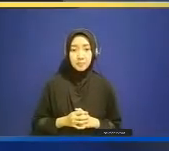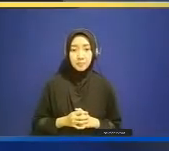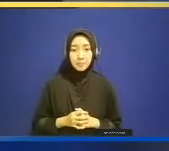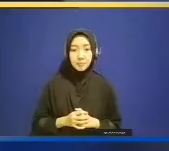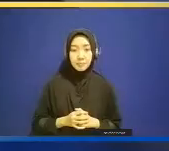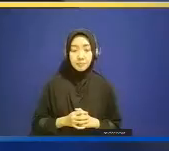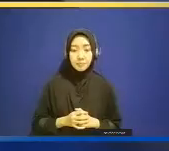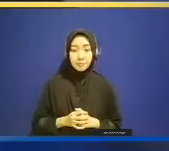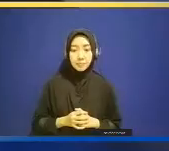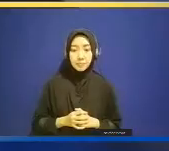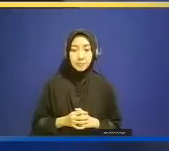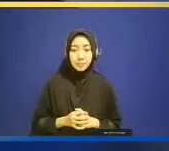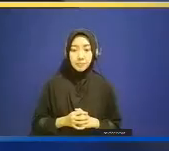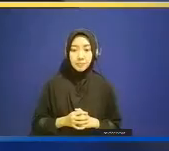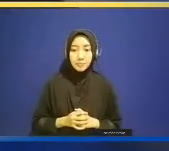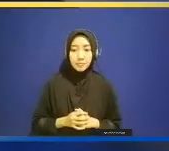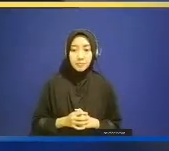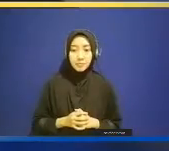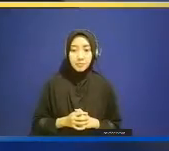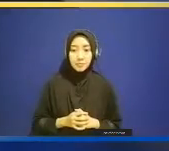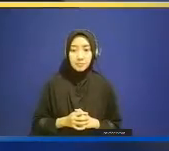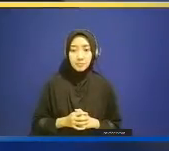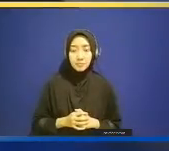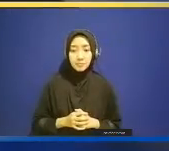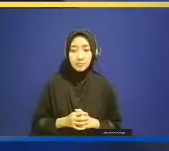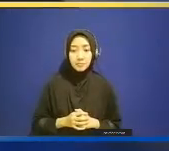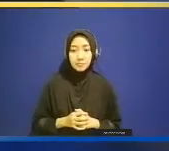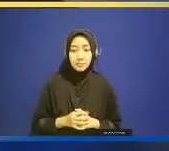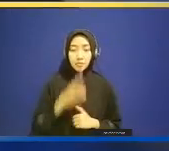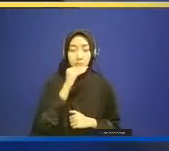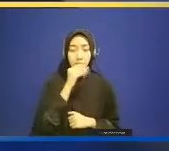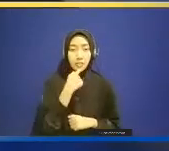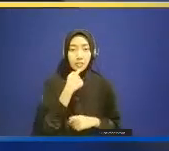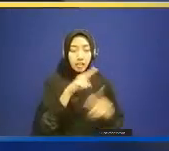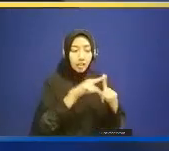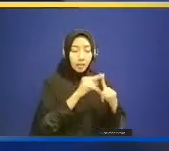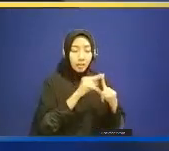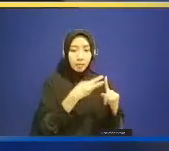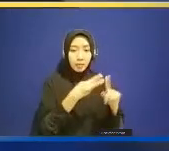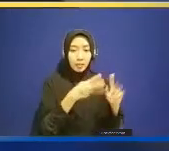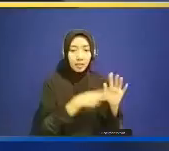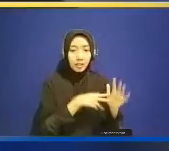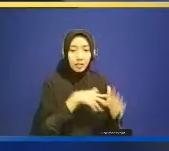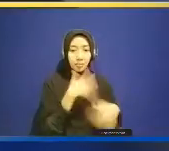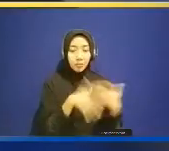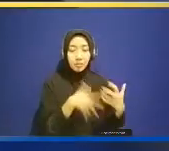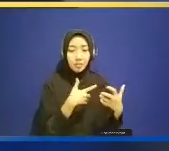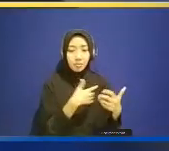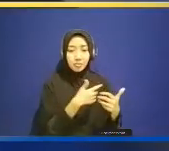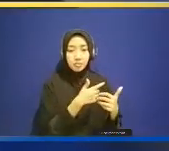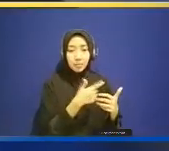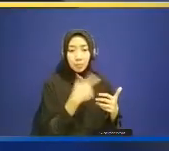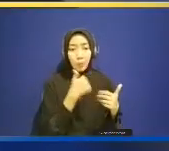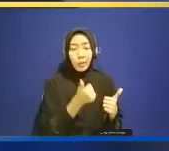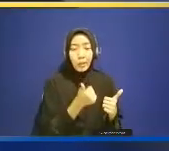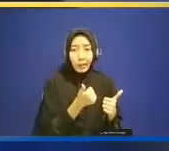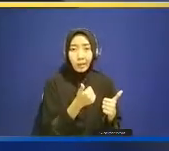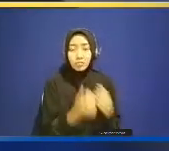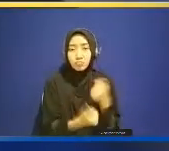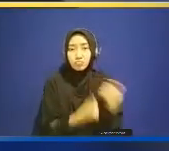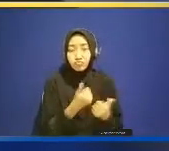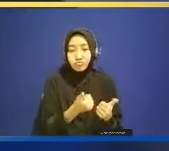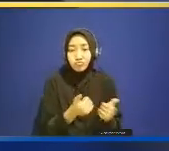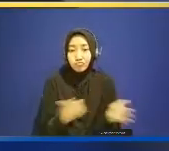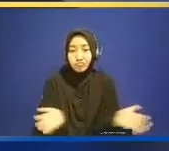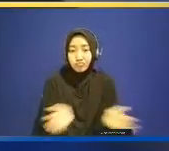Hehe nggak ngomong APBN harus produktivitas mungkin boleh juga di produktivitasnya dijalankan